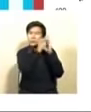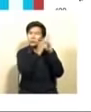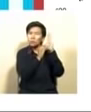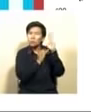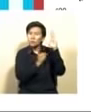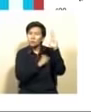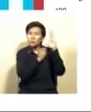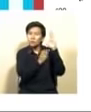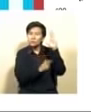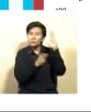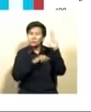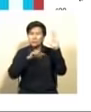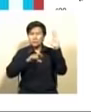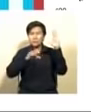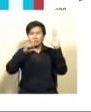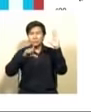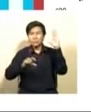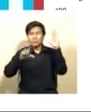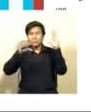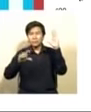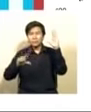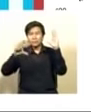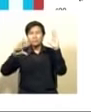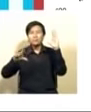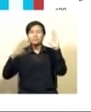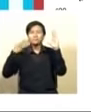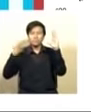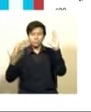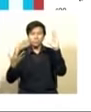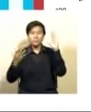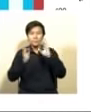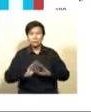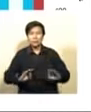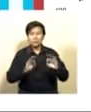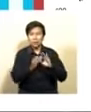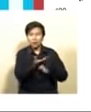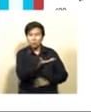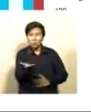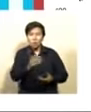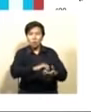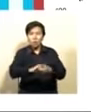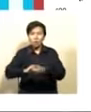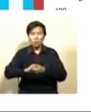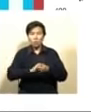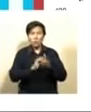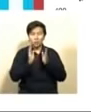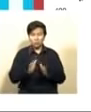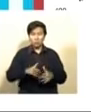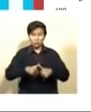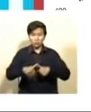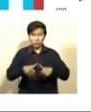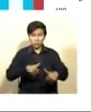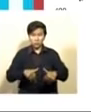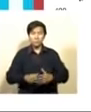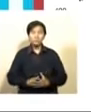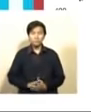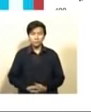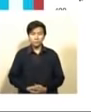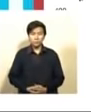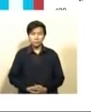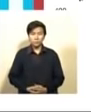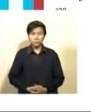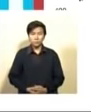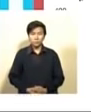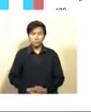ทุกท่านนะครับไปดูเรื่องของการกระจายตัวนะครับมีจังหวัดที่ควรจะต้องเอ่ยถึงนะ